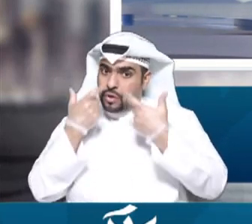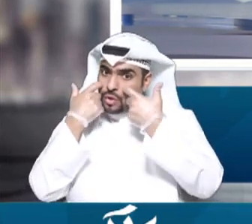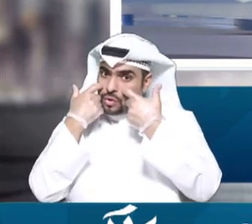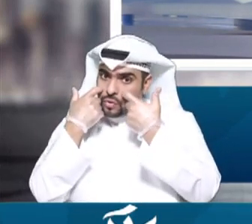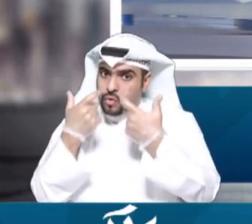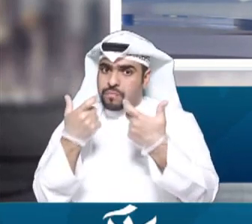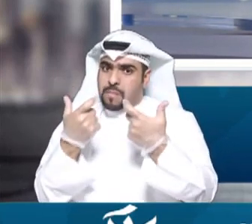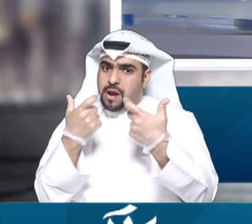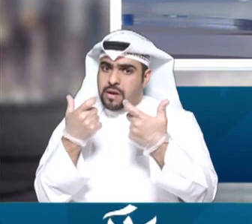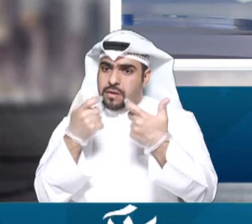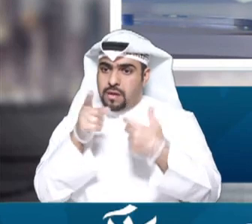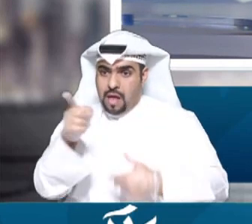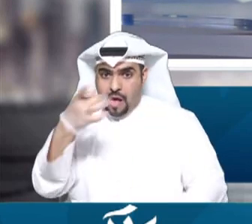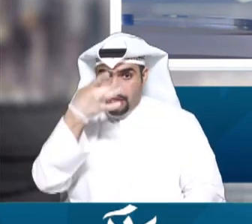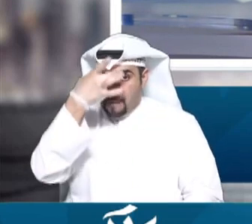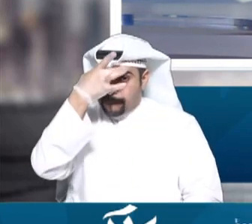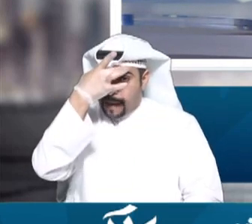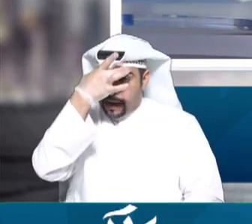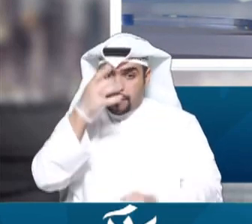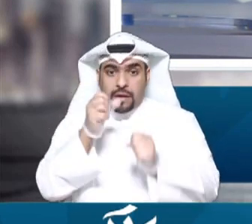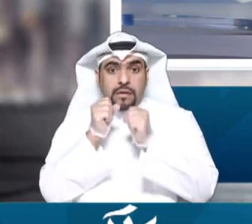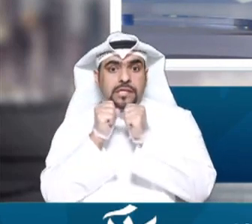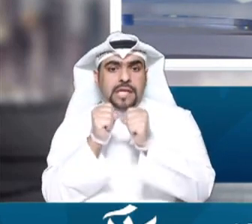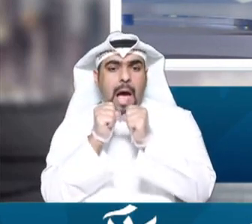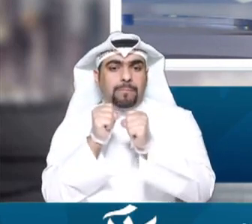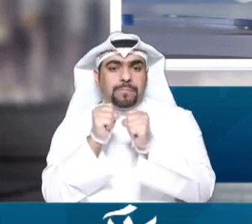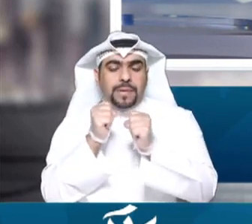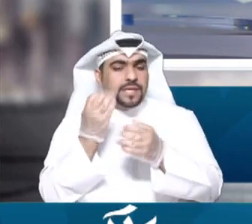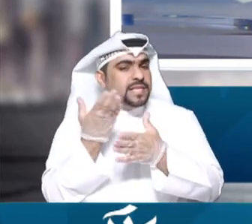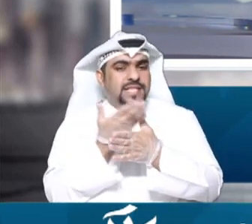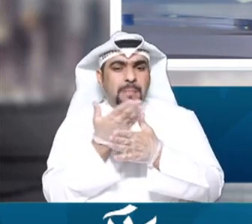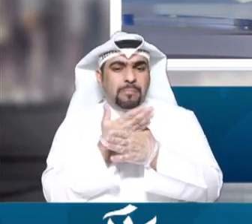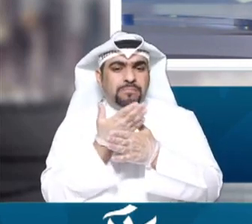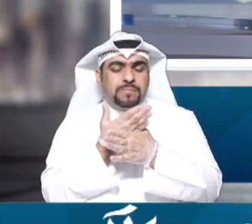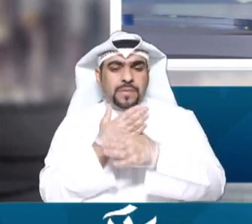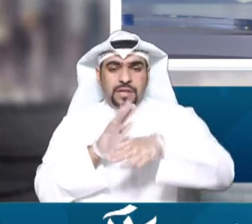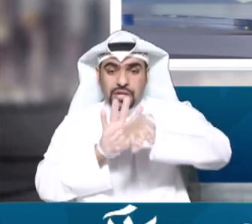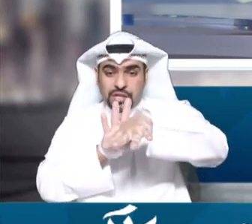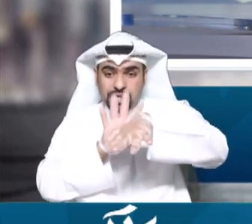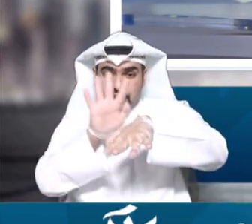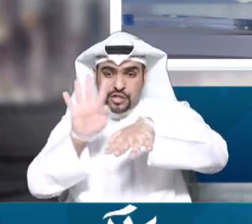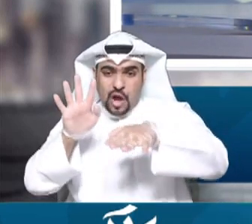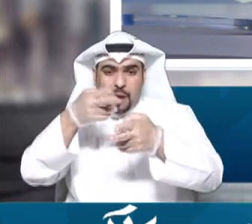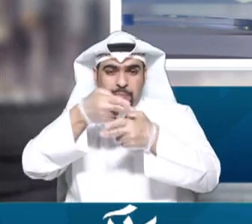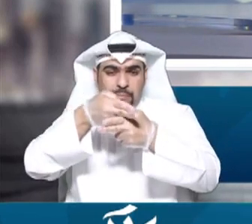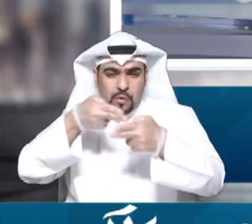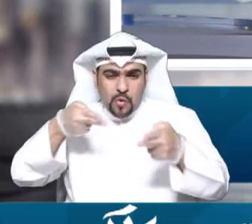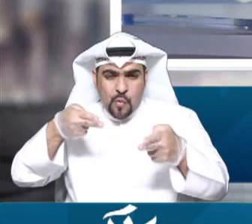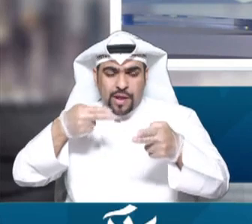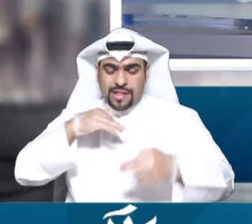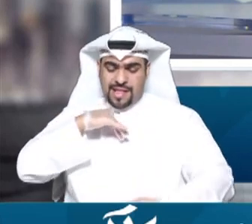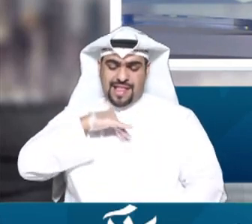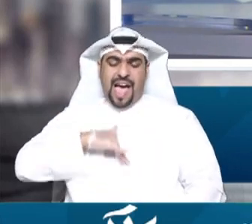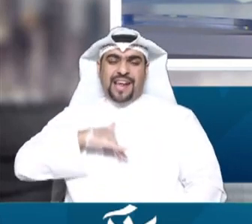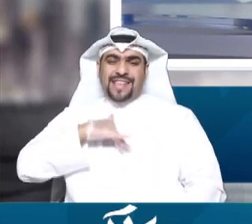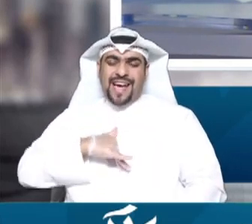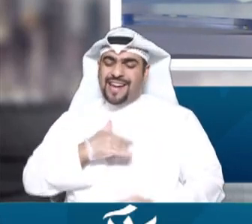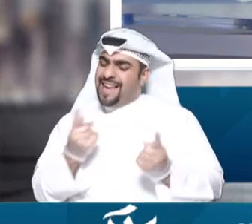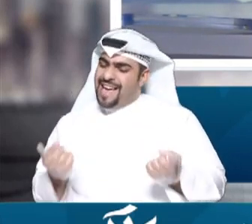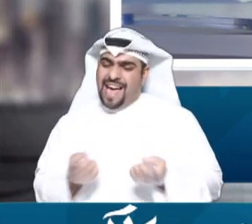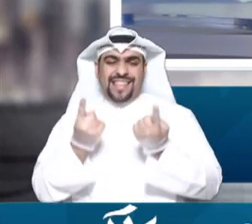بطبعنا ككويتيين طيبين ودائما نقول لا على الله، لا ان شاء الله الامور طيبة، لا